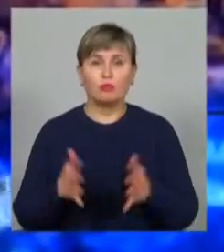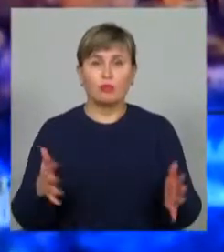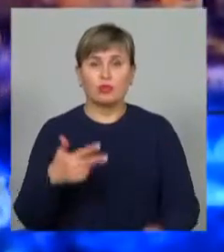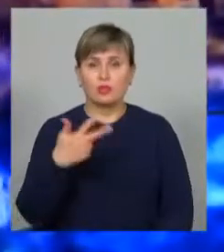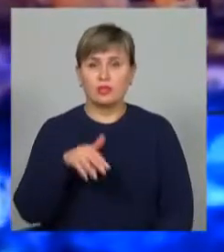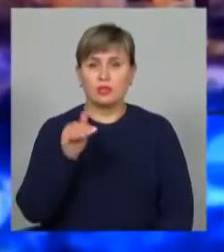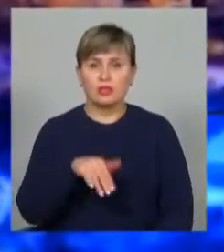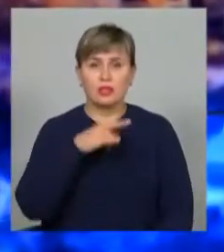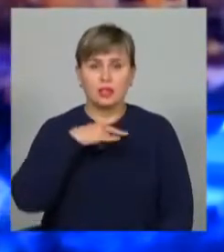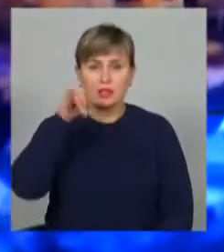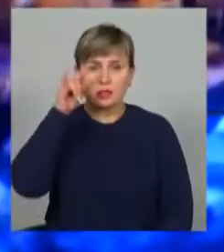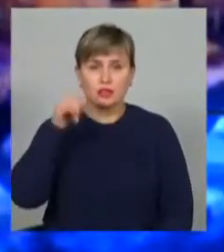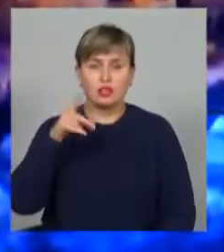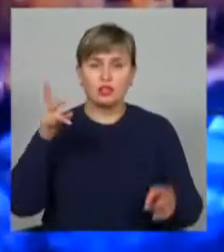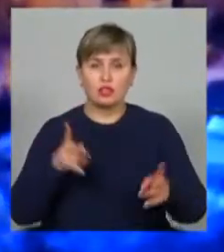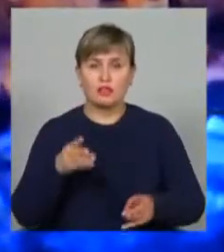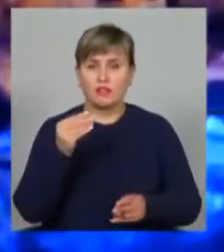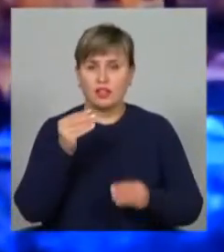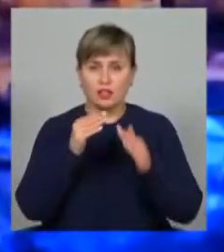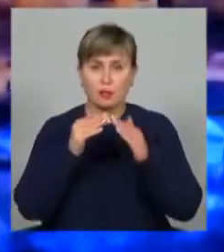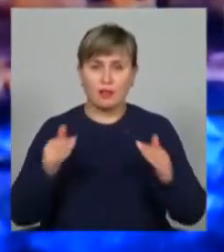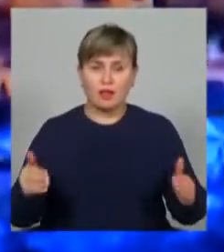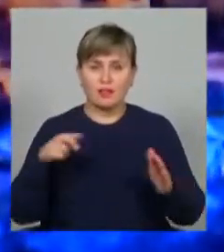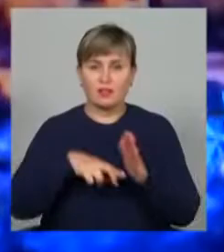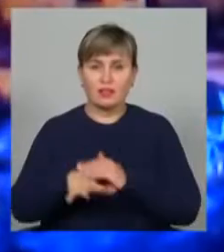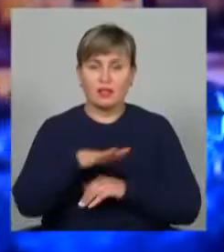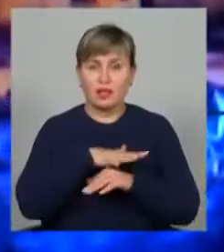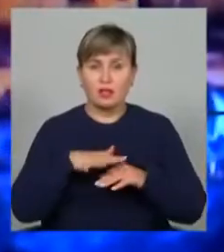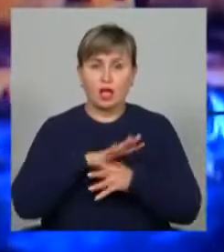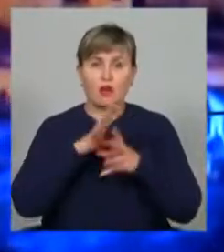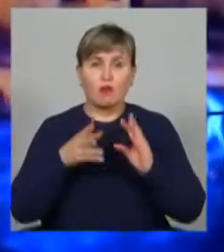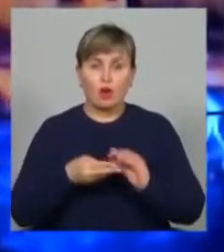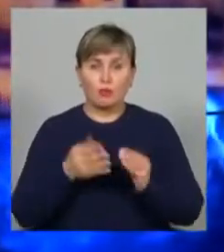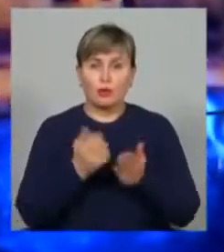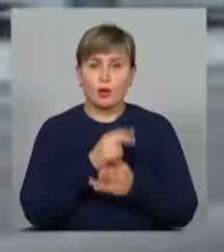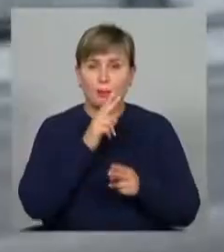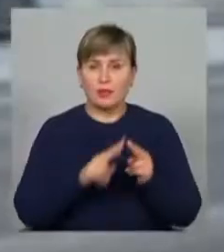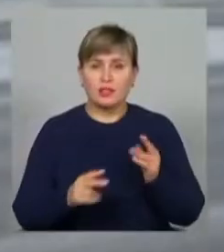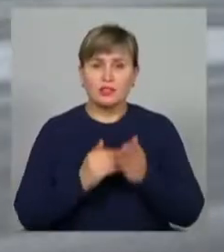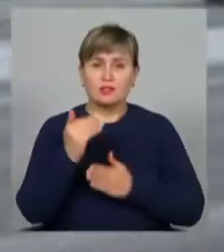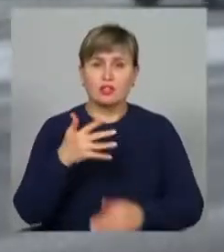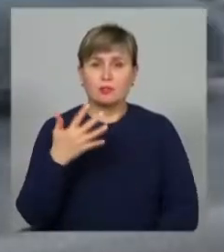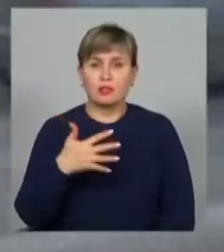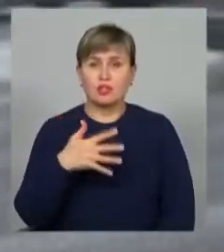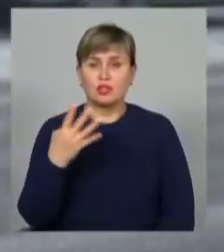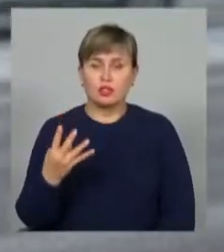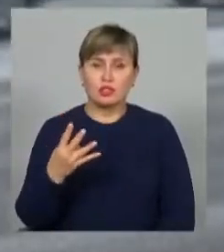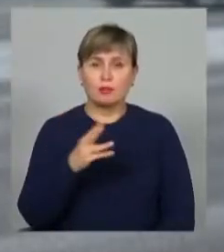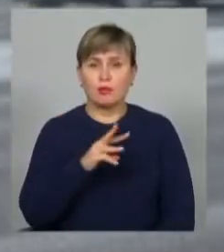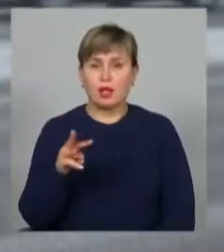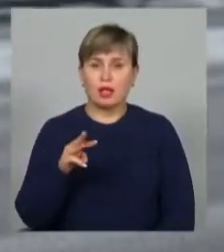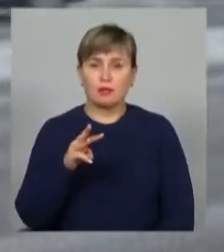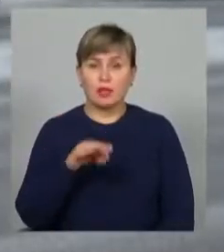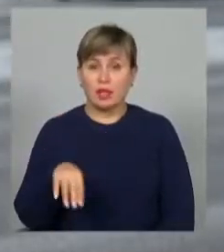тысяч казахстанцев стали жертвами финансовых пирамид в стране. В общей сложности они потеряли свыше 54 миллиардов